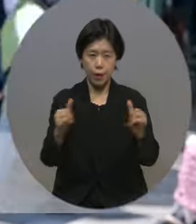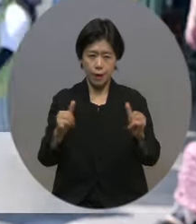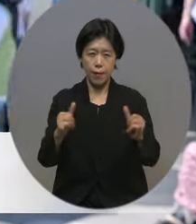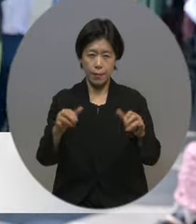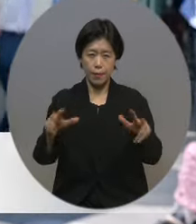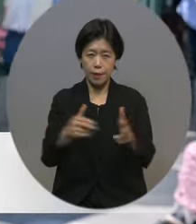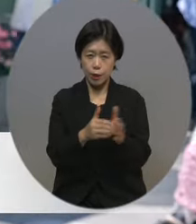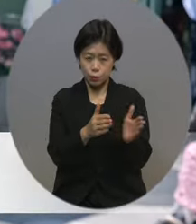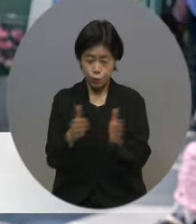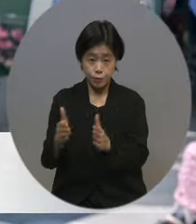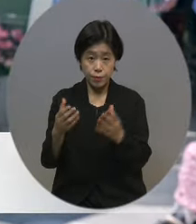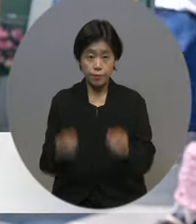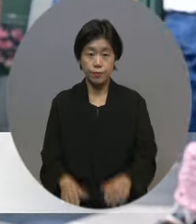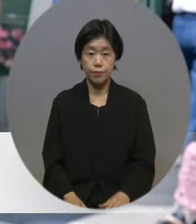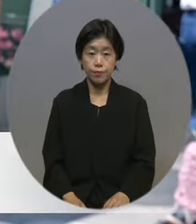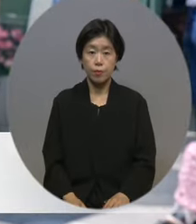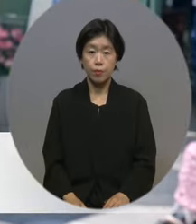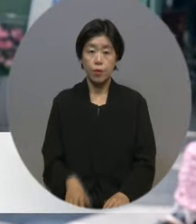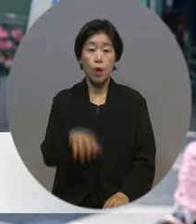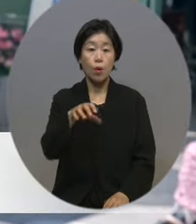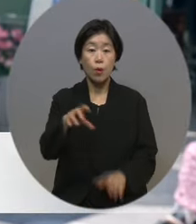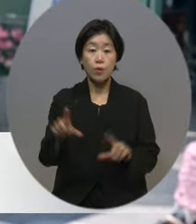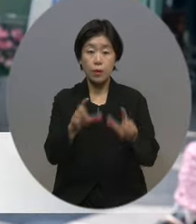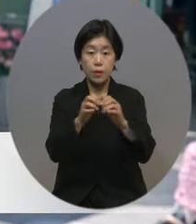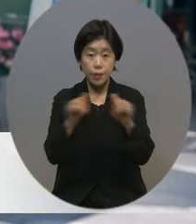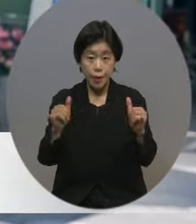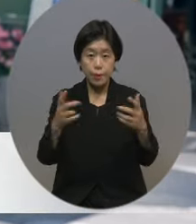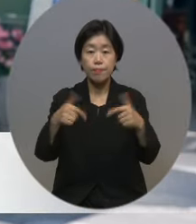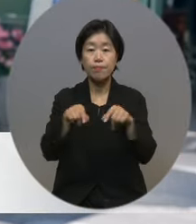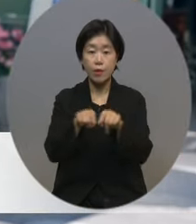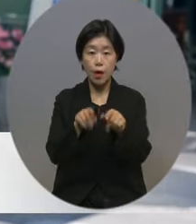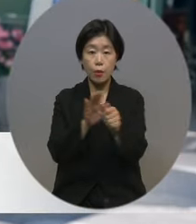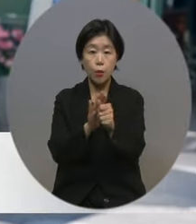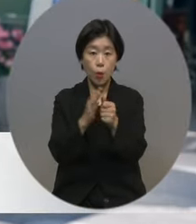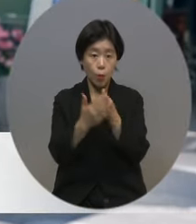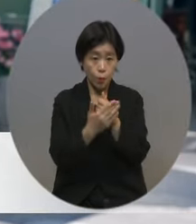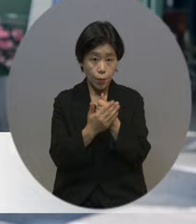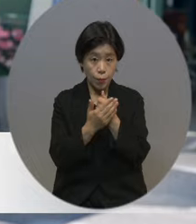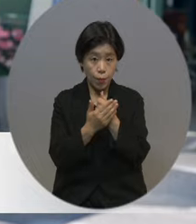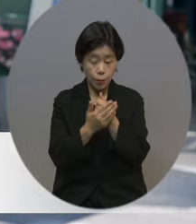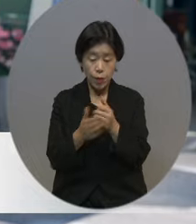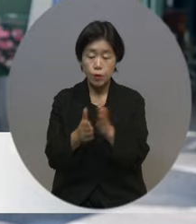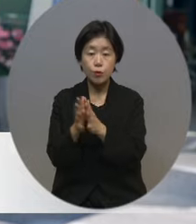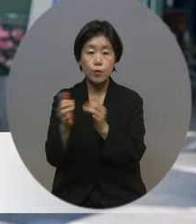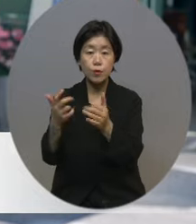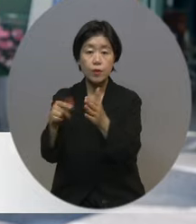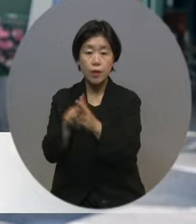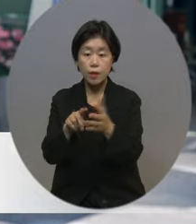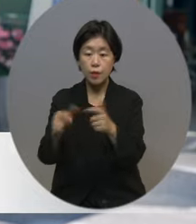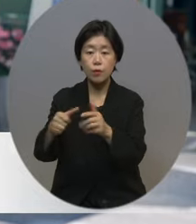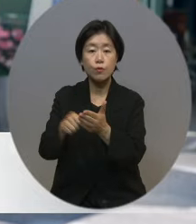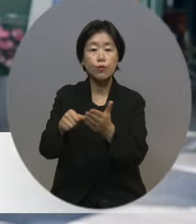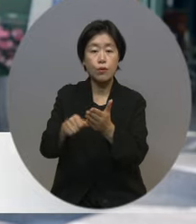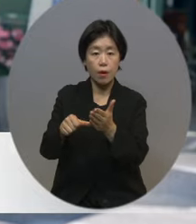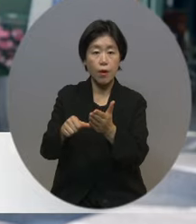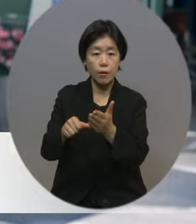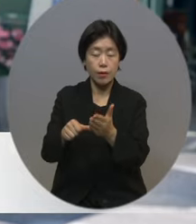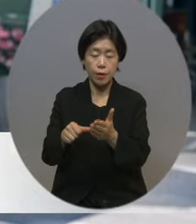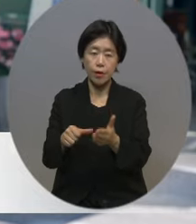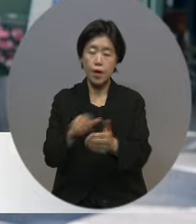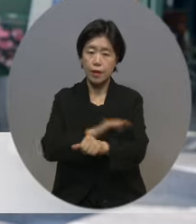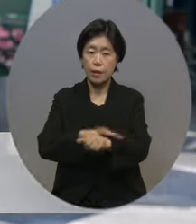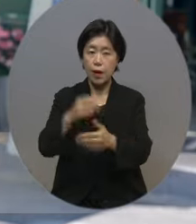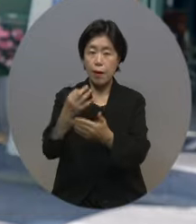행사입니다. 저희 지역 유지분들과 업체분들의 도움을 받아 주민들한테 호응을 받을 수 있는 부품들을 모아서 이번에